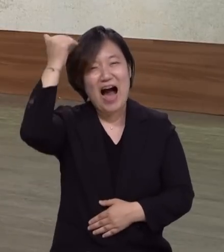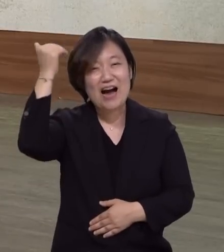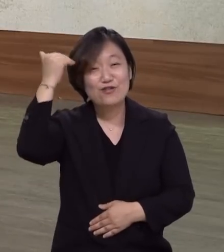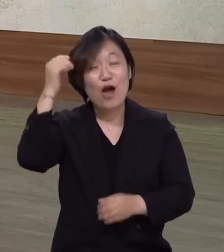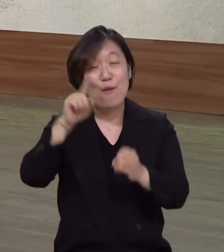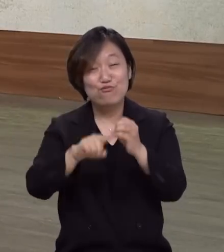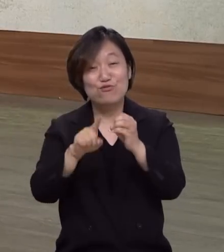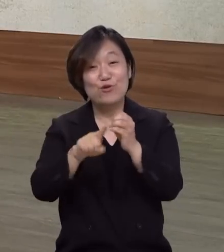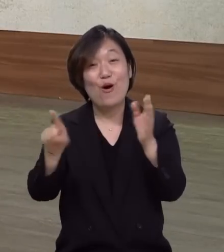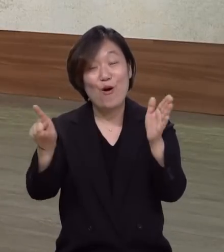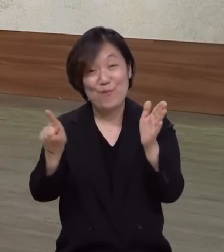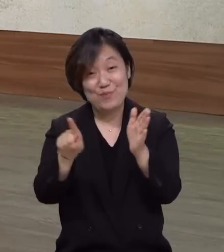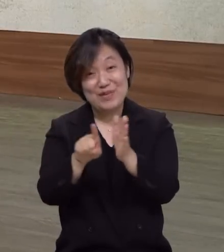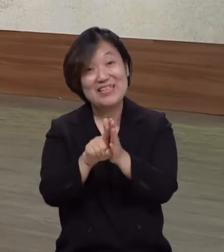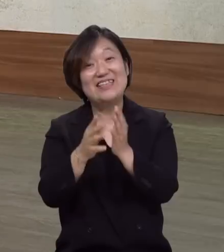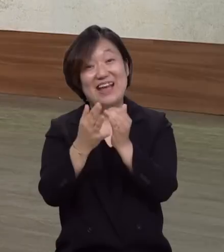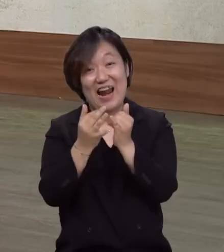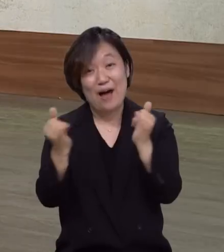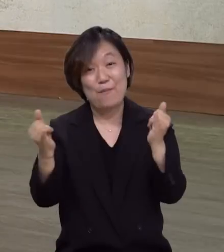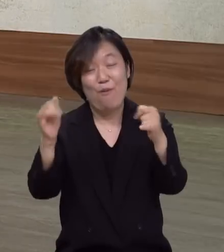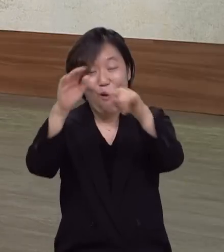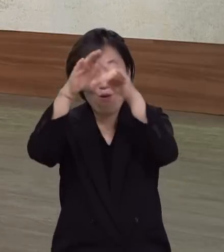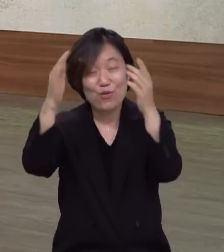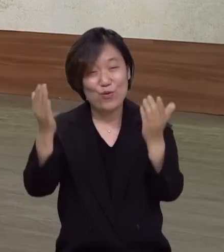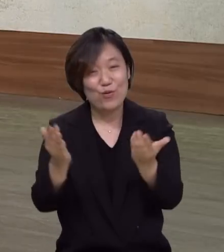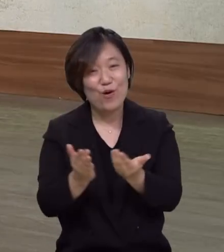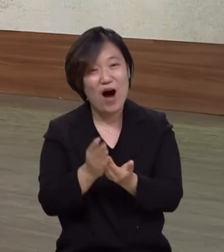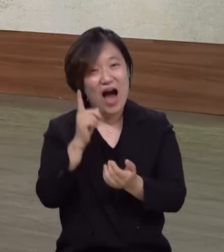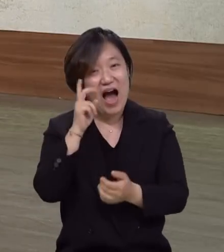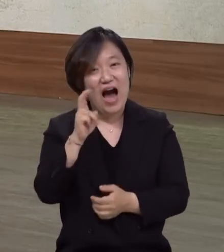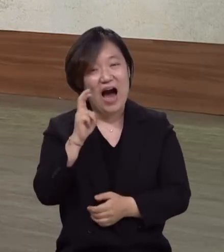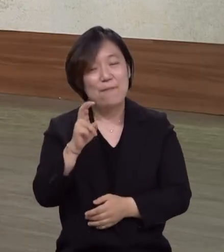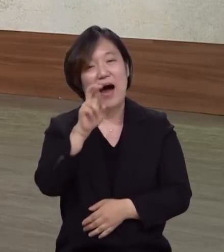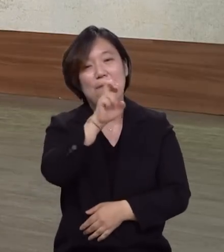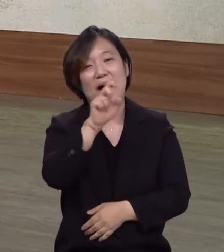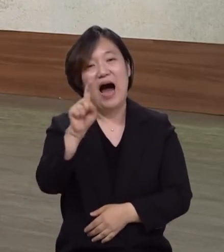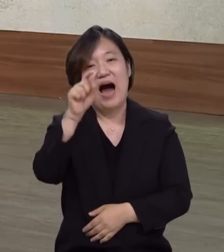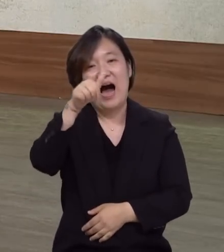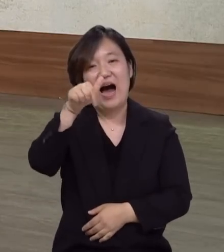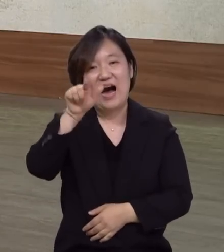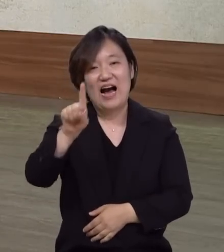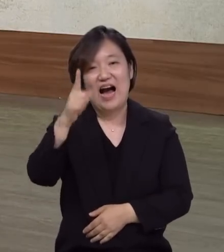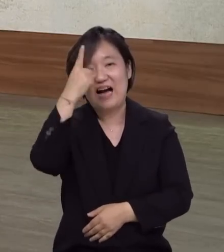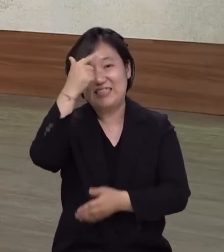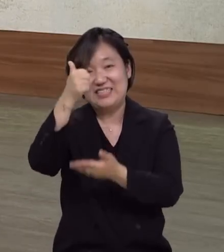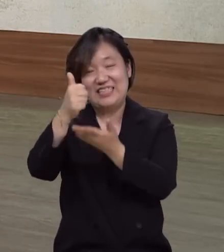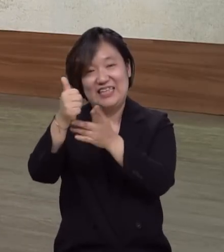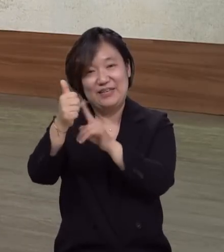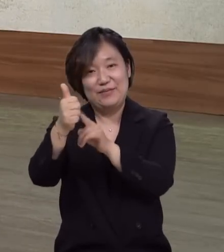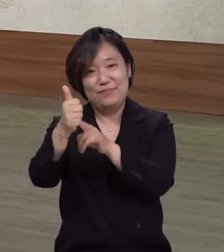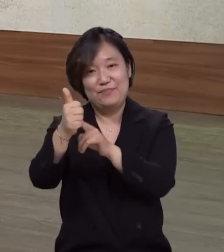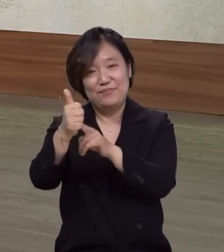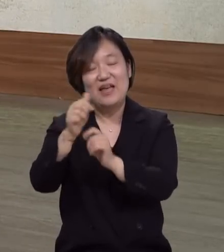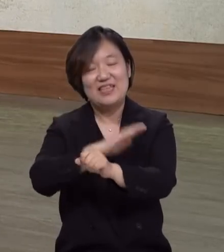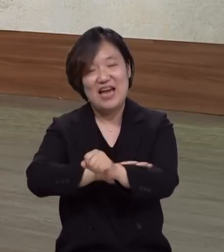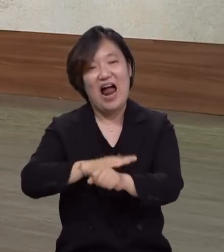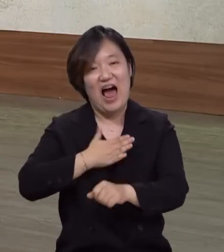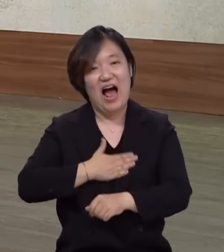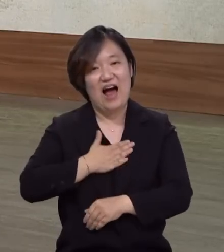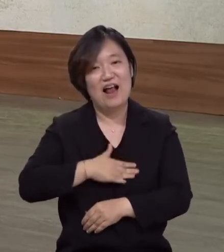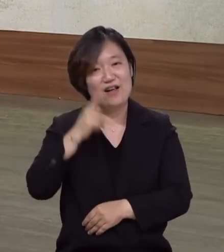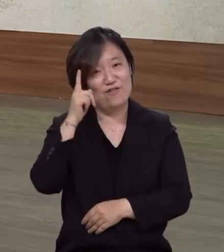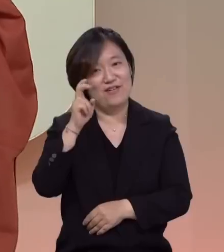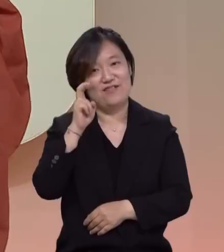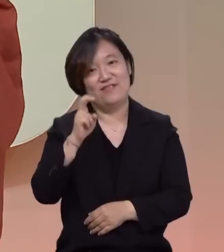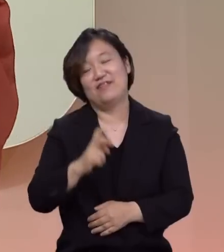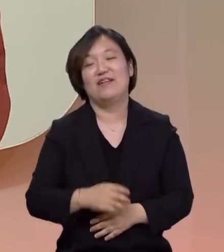절에 다니시는 불자님들 중에서 막았으니라는 그런 스님의 이제 법명은 한 번씩은 다 들어보셨을 겁니다